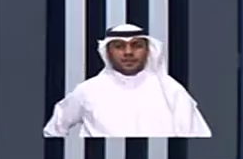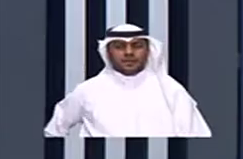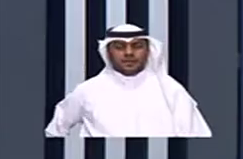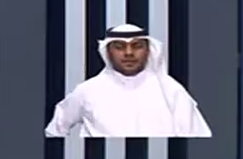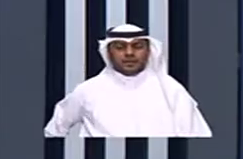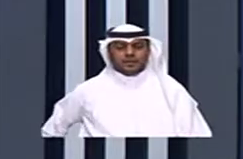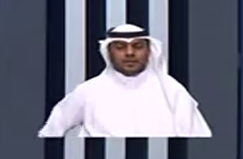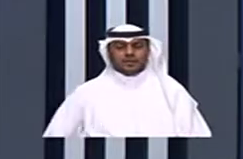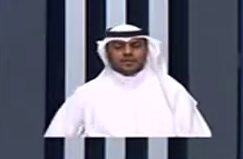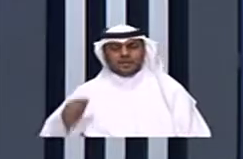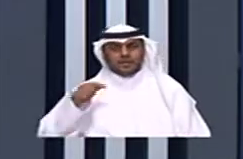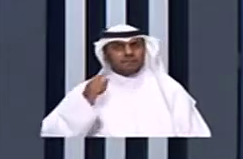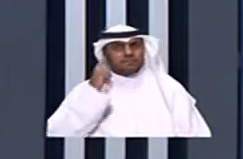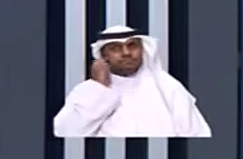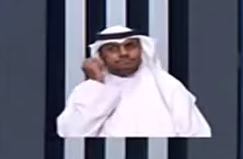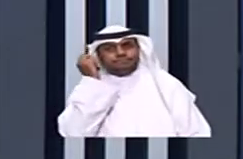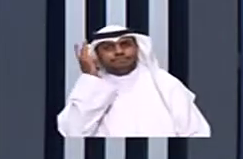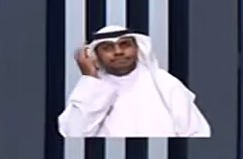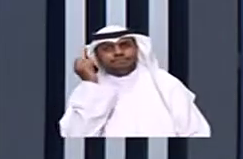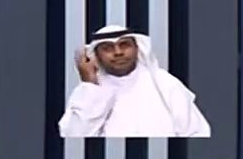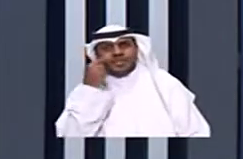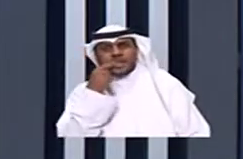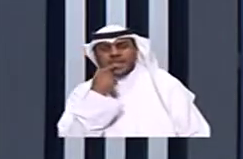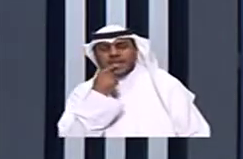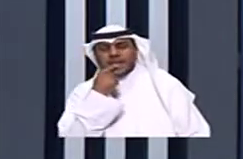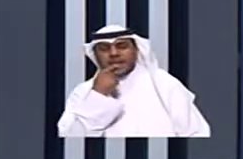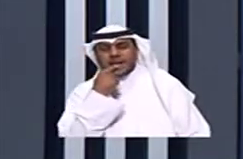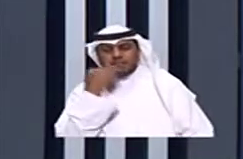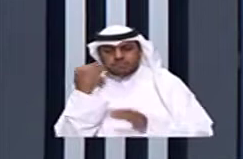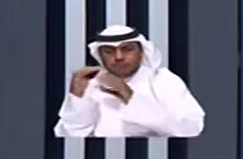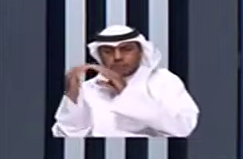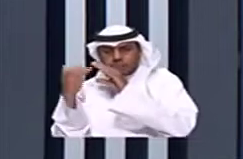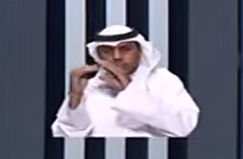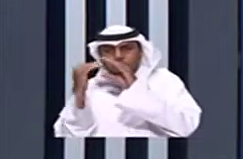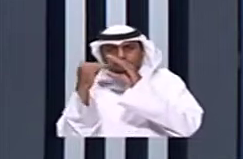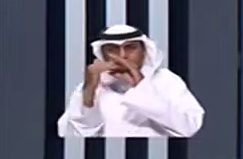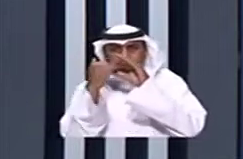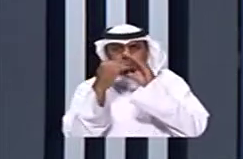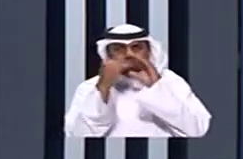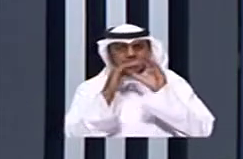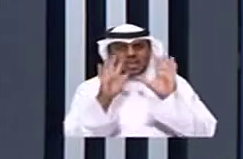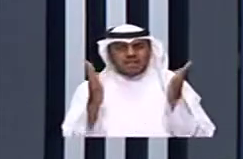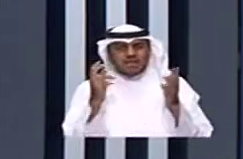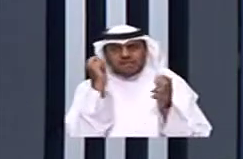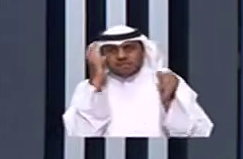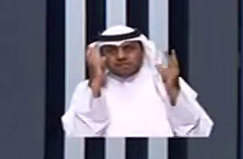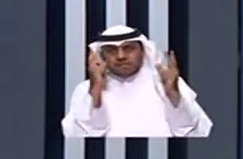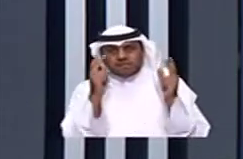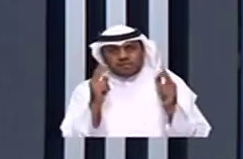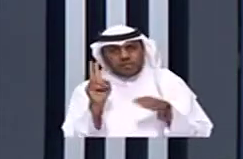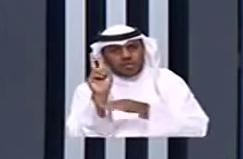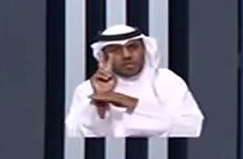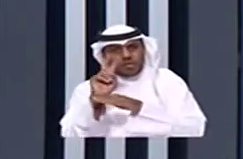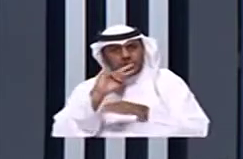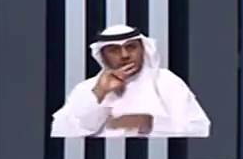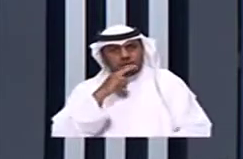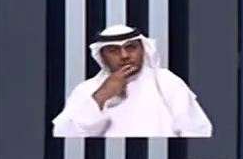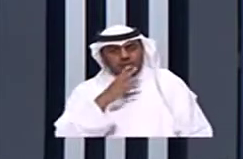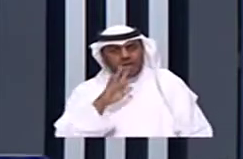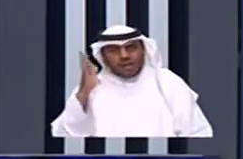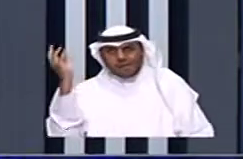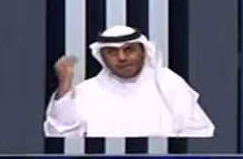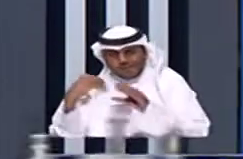الشائعات وخطرها المدمر على المجتمعات والتي أصبحت واقعا مزعجا في ظل فضاء واسع من وسائل تواصل